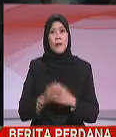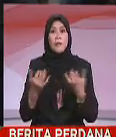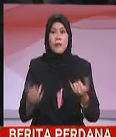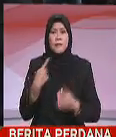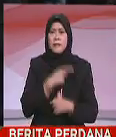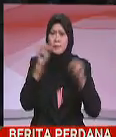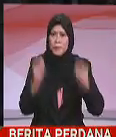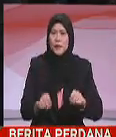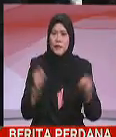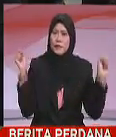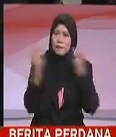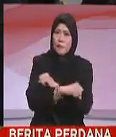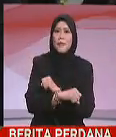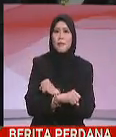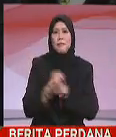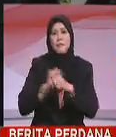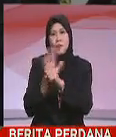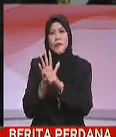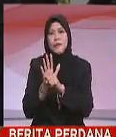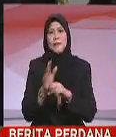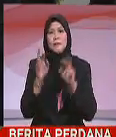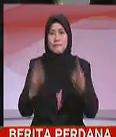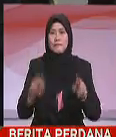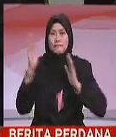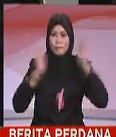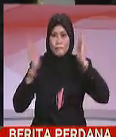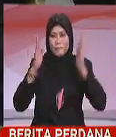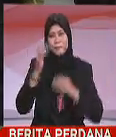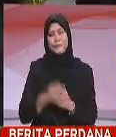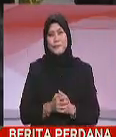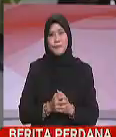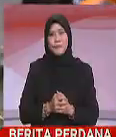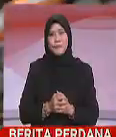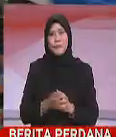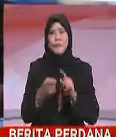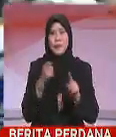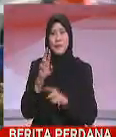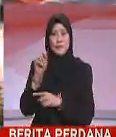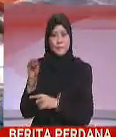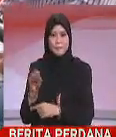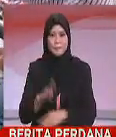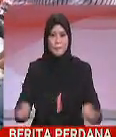kita mampu melakukannya, rakyat Malaysia. Nur Ain Abu Bakar, Berita RTM.